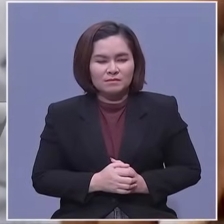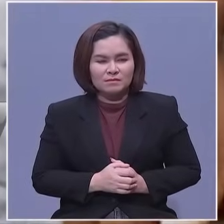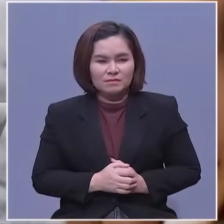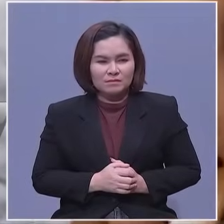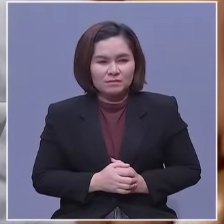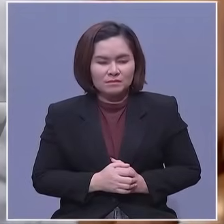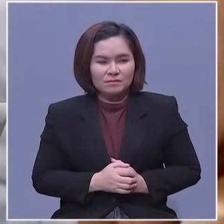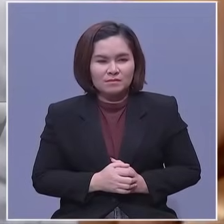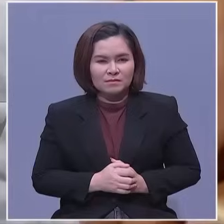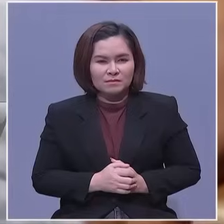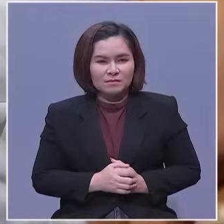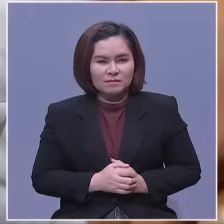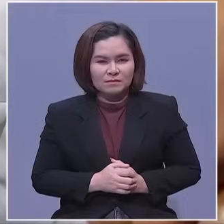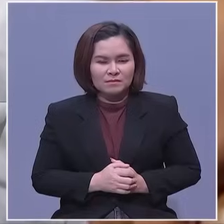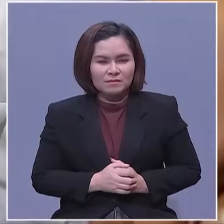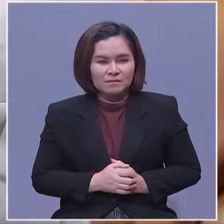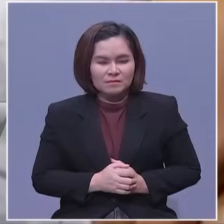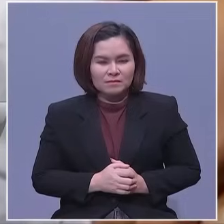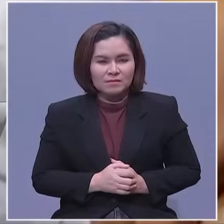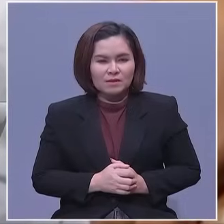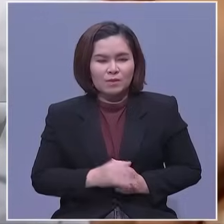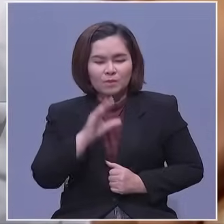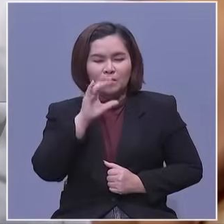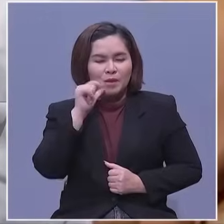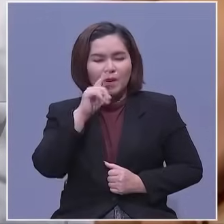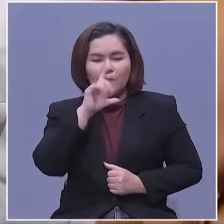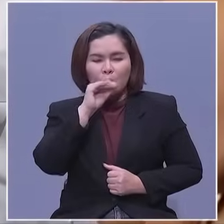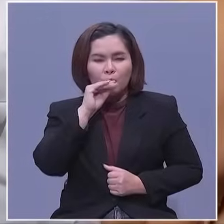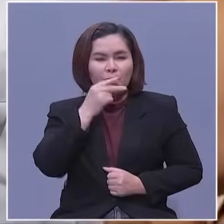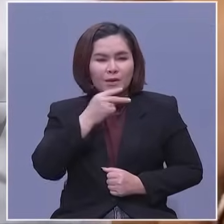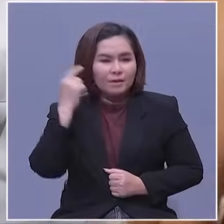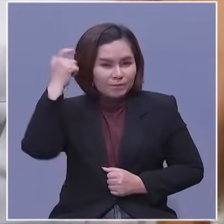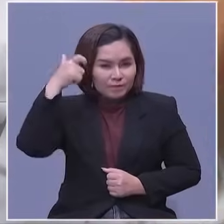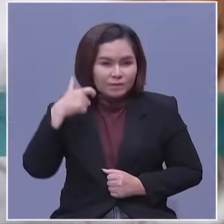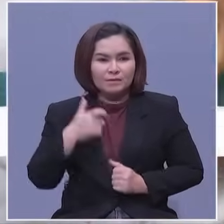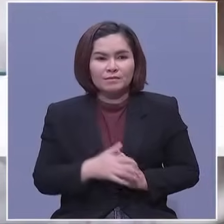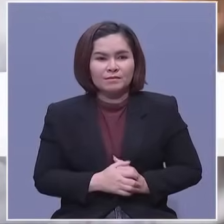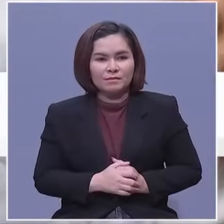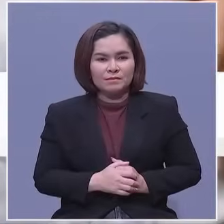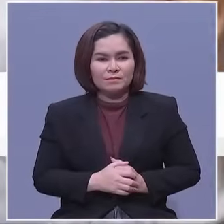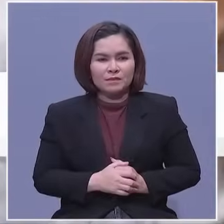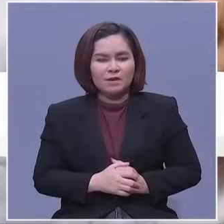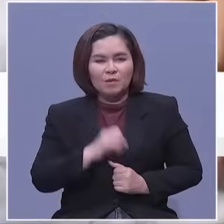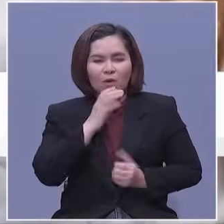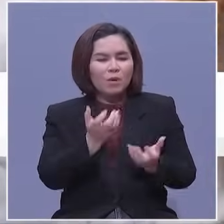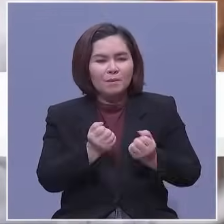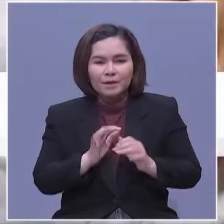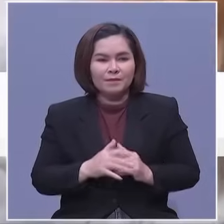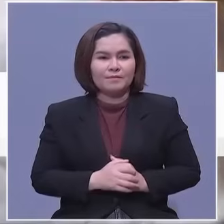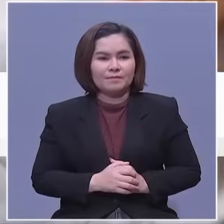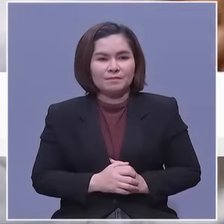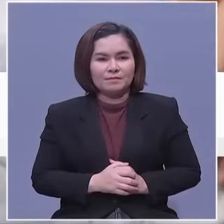มันเป็นความจริงจังมุกมาแค่ไหนเร่งมาแต่เนี้ยเร่งมาแล้วแต่คือว่าเขาไม่รับเพราะว่